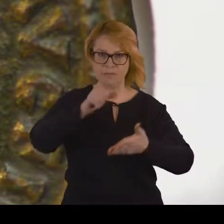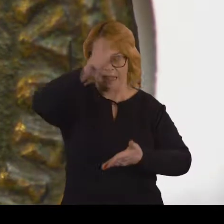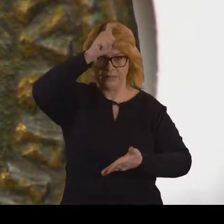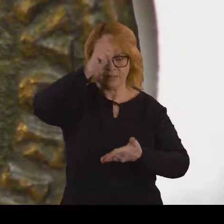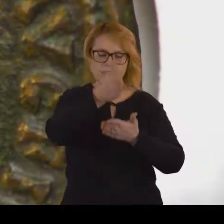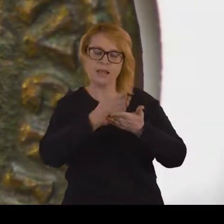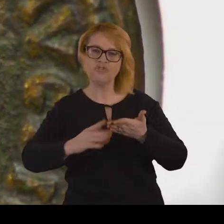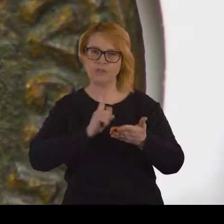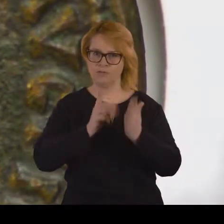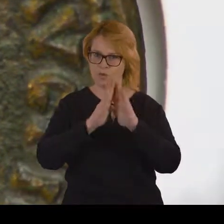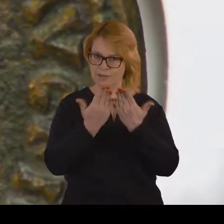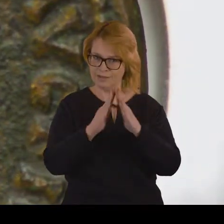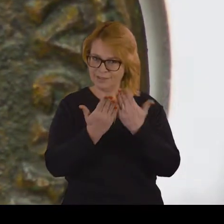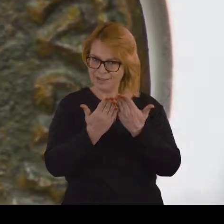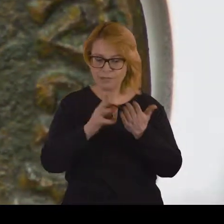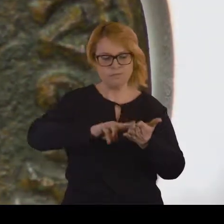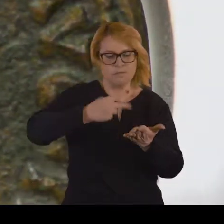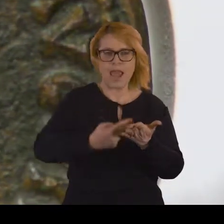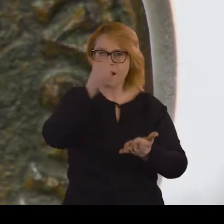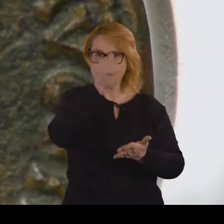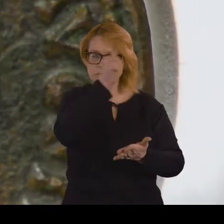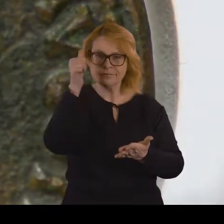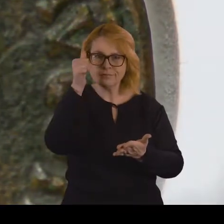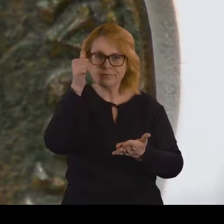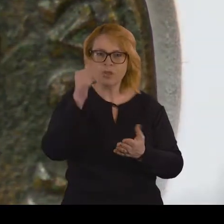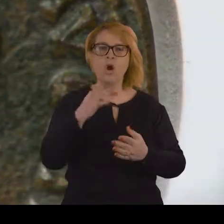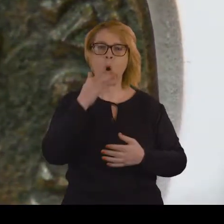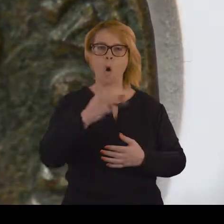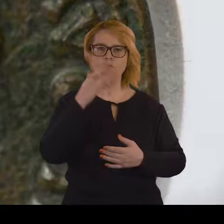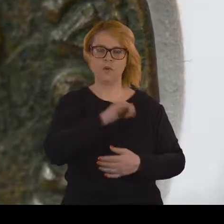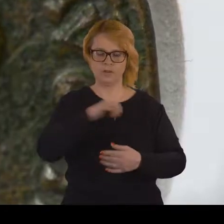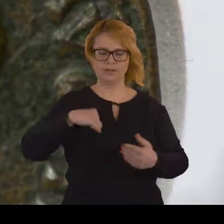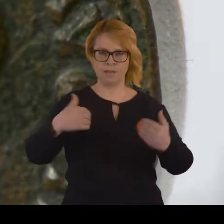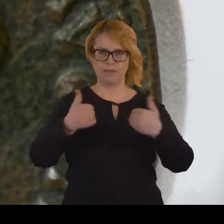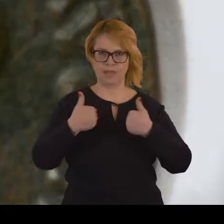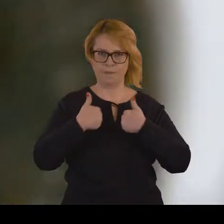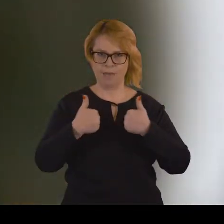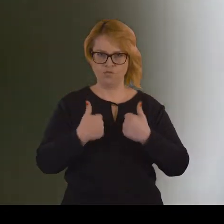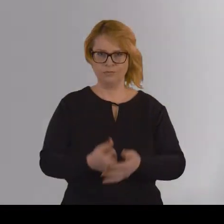svojej knihy, ktorá v slovenčine vyšla pod názvom Hovory k sebe samému.